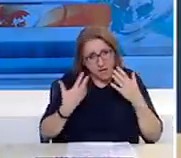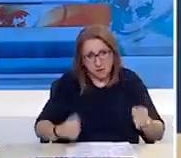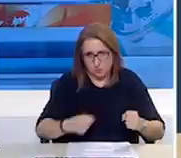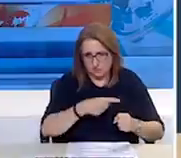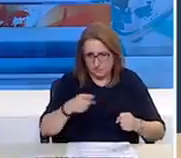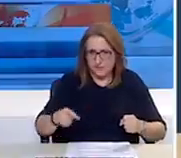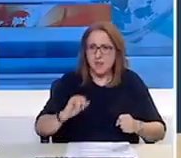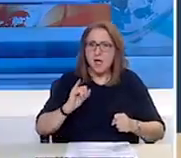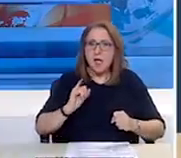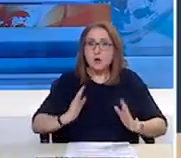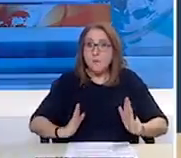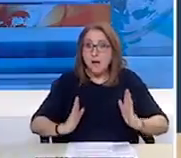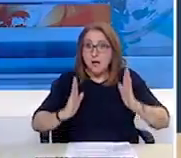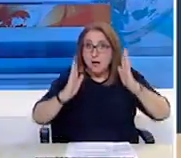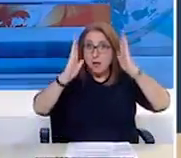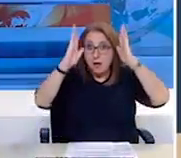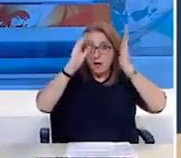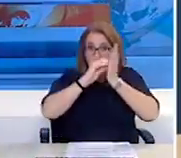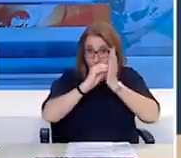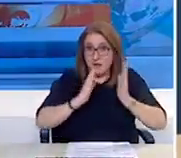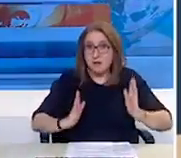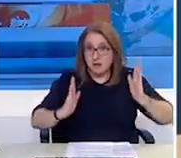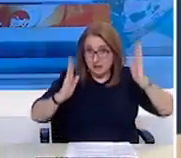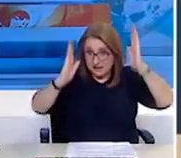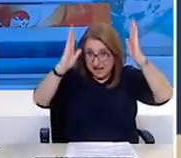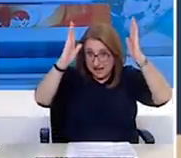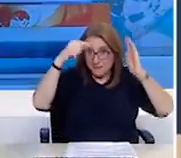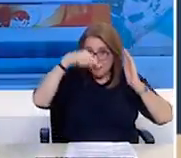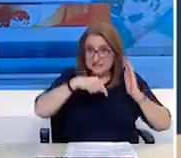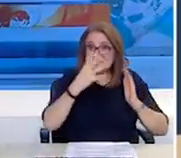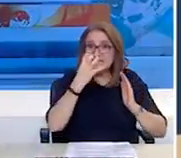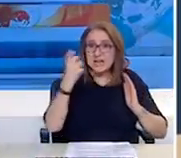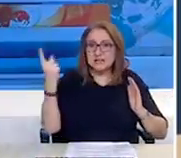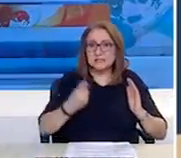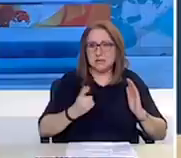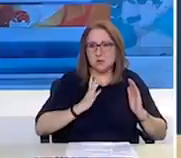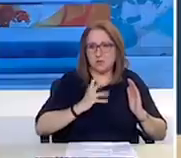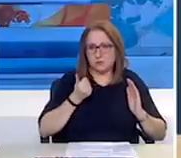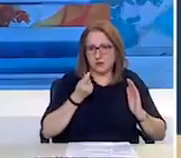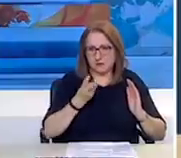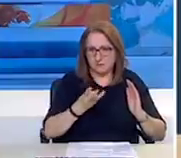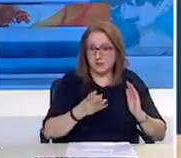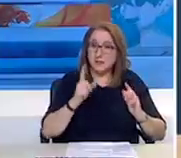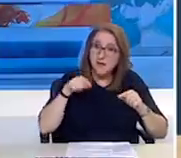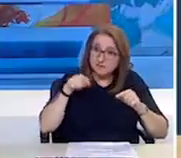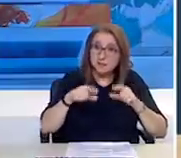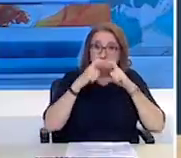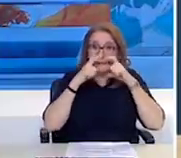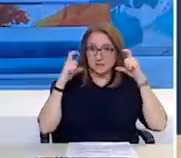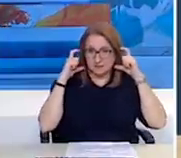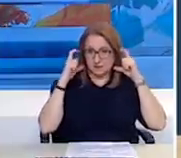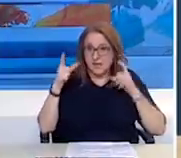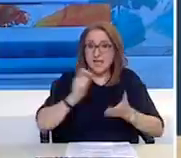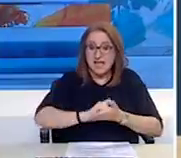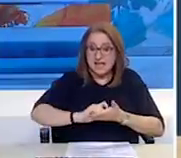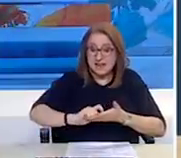τα επιτρεπόμενα άτομα και υποχρεωτική χρήση μάσκας. Για τα γραφεία ισχύει ο κανόνας του ενός ατόμου ανά 10 τετραγωνικά